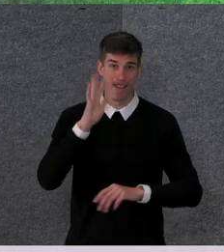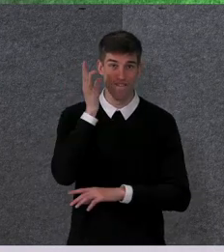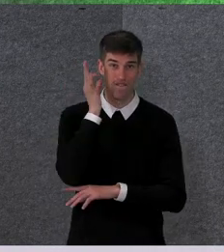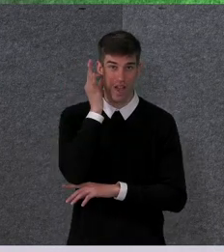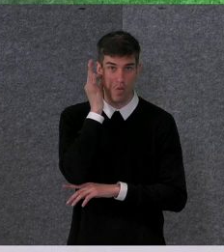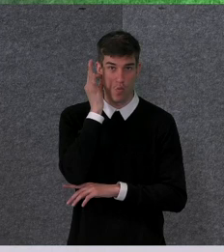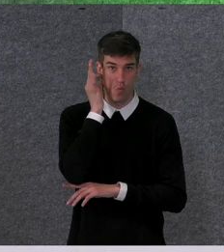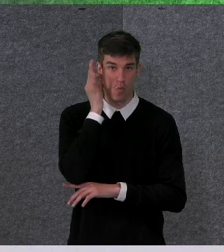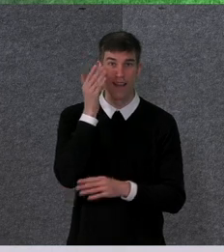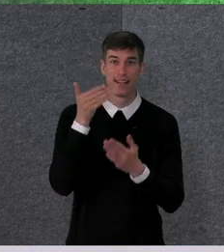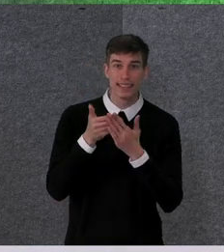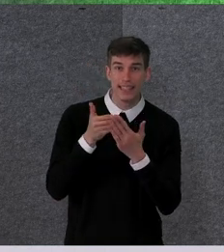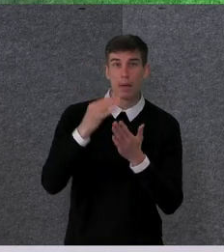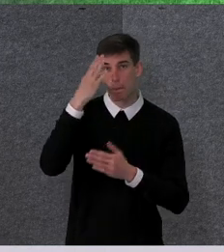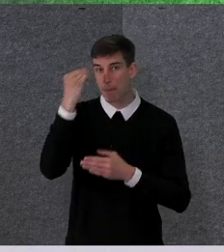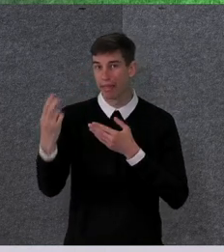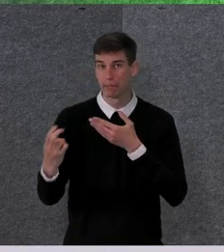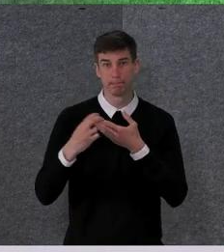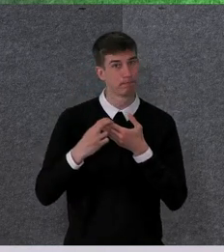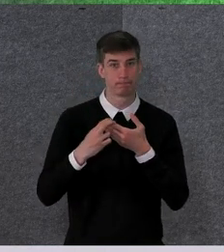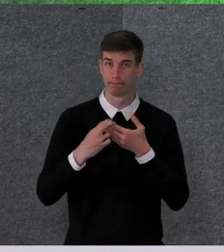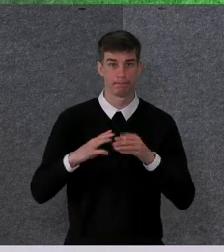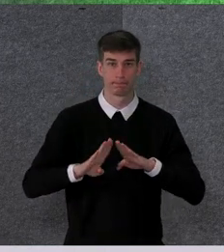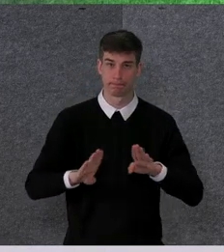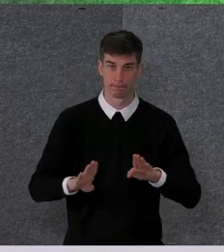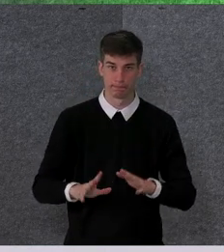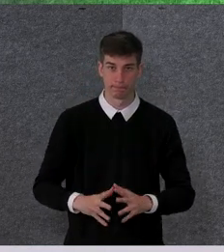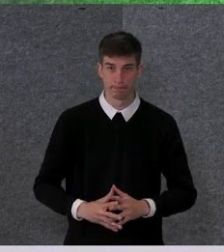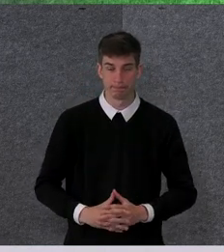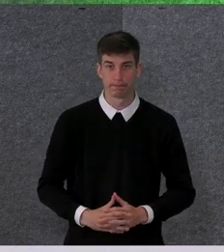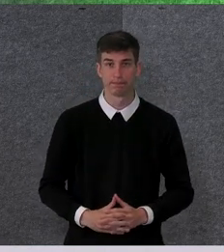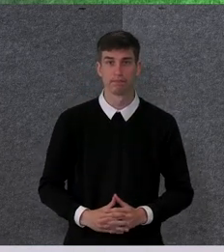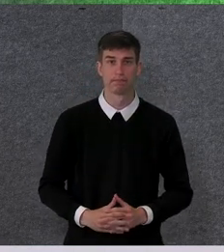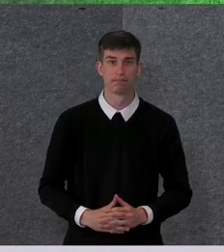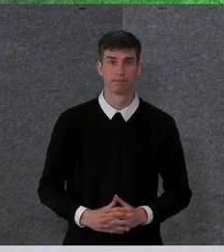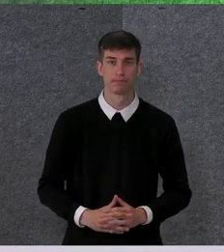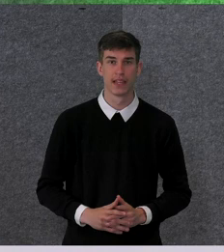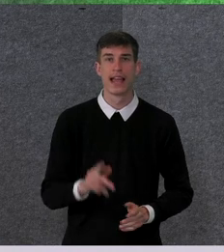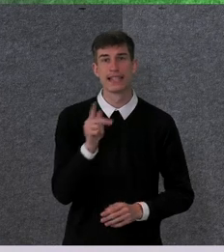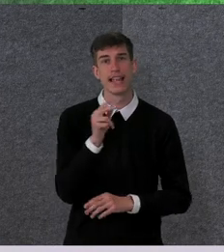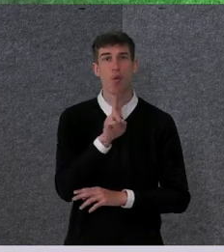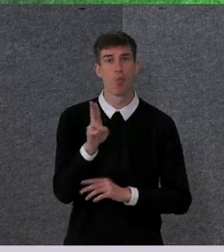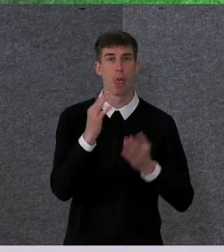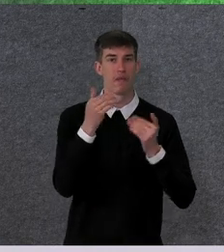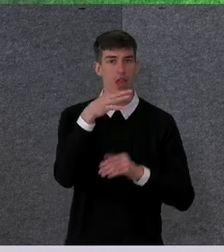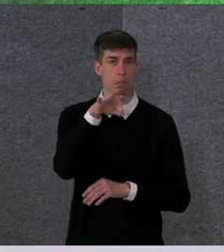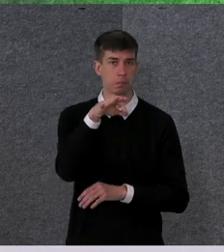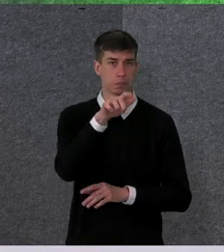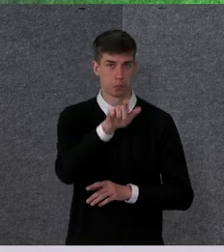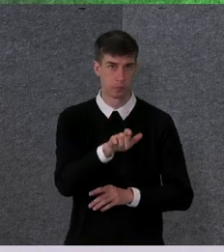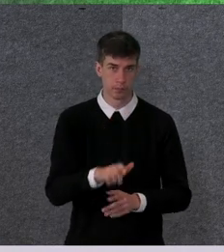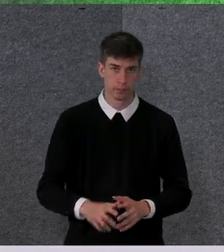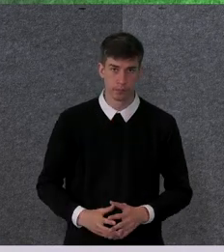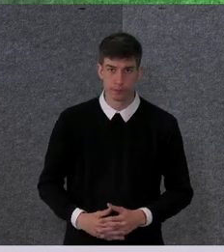Deshalb ist hier keine Kandidatur durch Männer möglich, sodass wir nur Katrin Uhlig als Bewerberin für diesen Platz